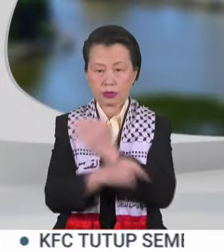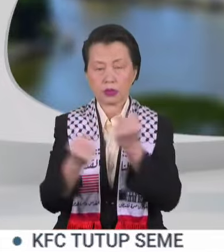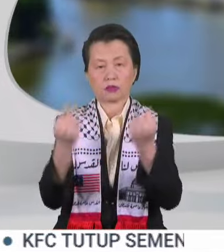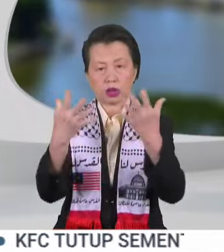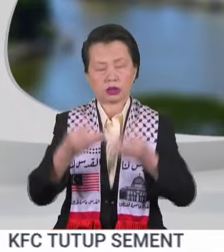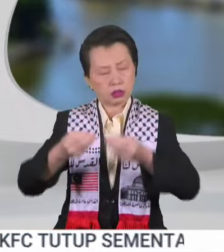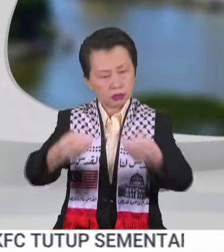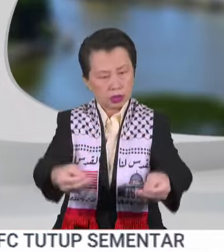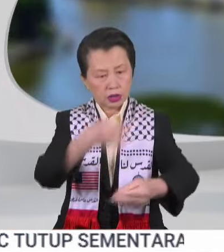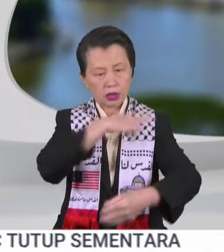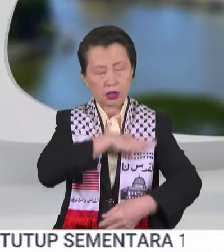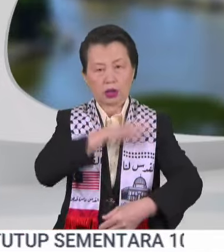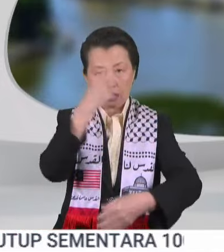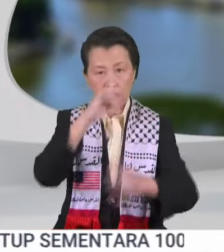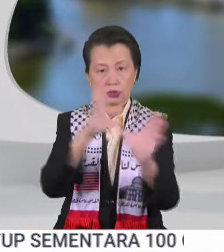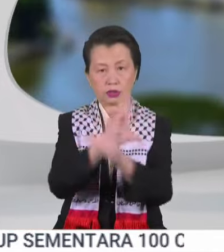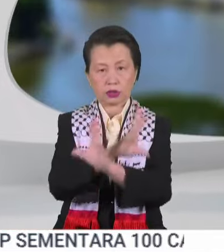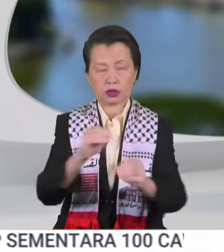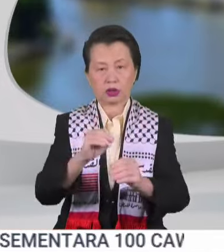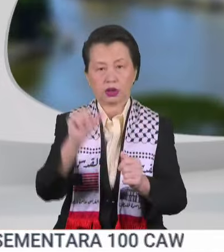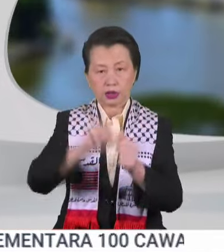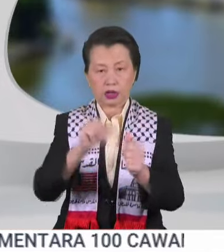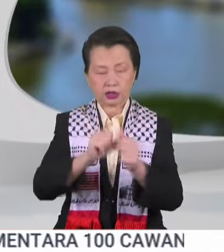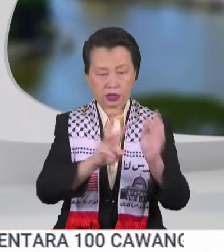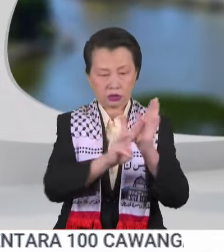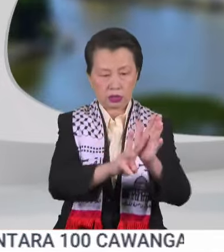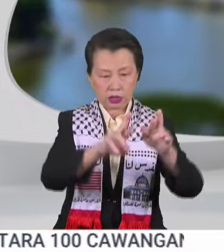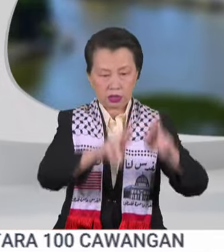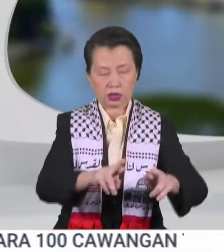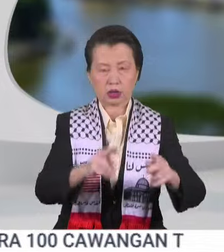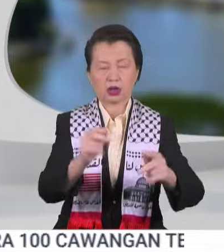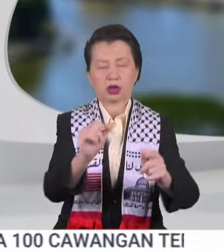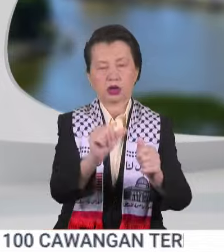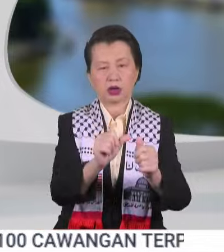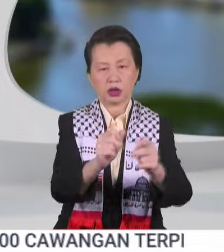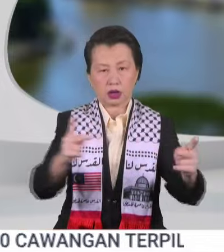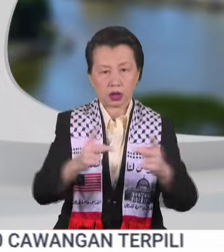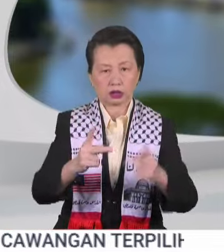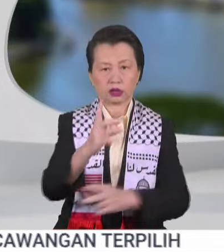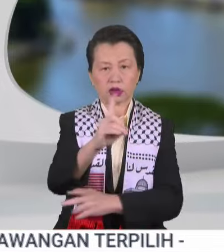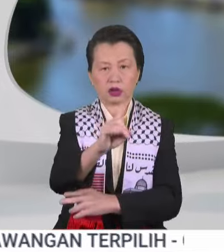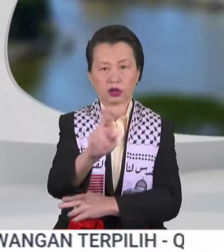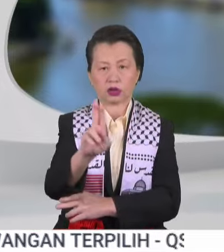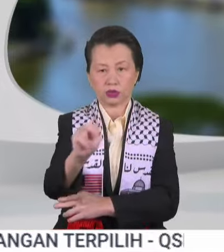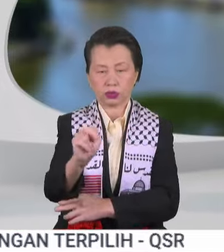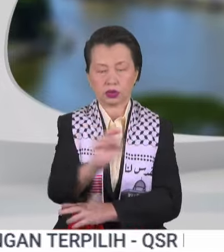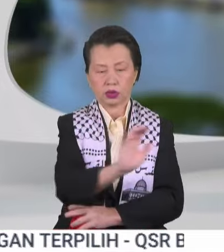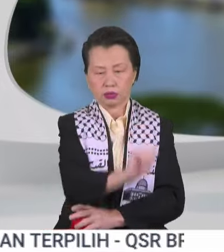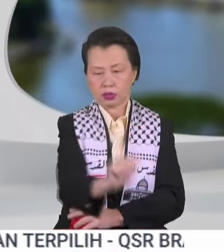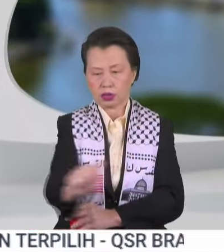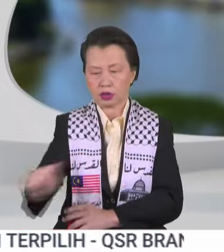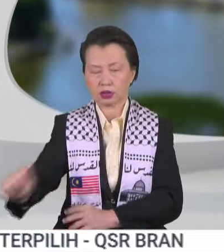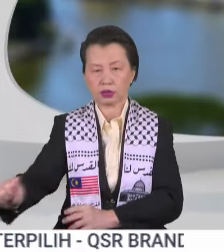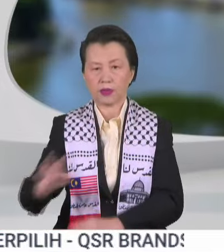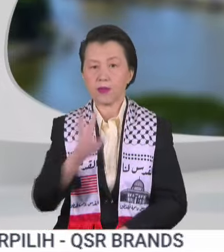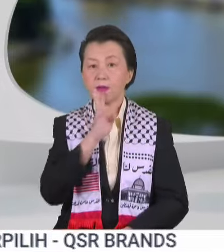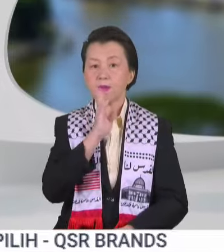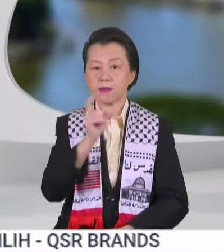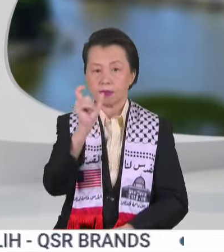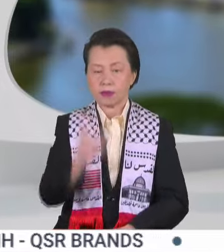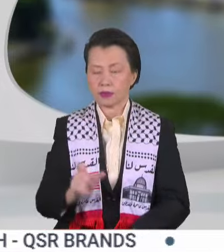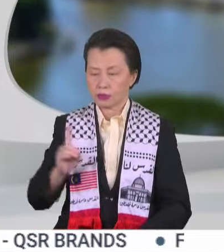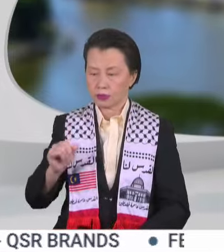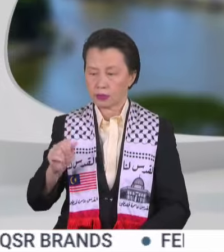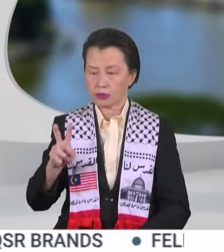memberi manfaat kepada Sarawak dan setiap wakil rakyat di kawasan Dewan Undangan Negeri DUN masing-masing. Speaker Dewan Undangan Negeri